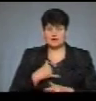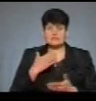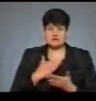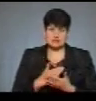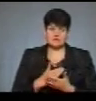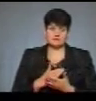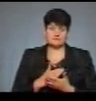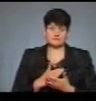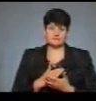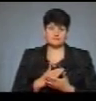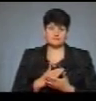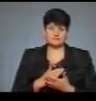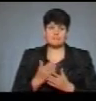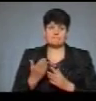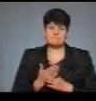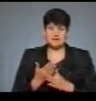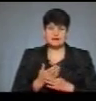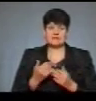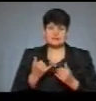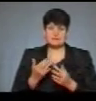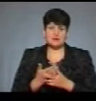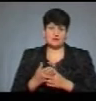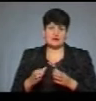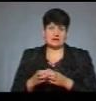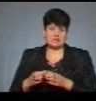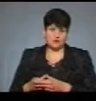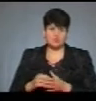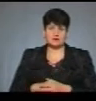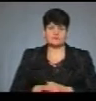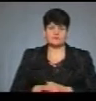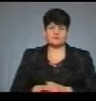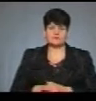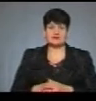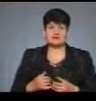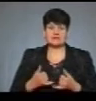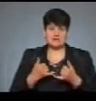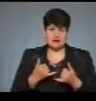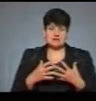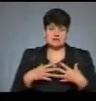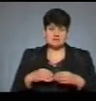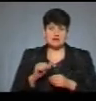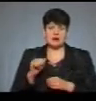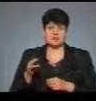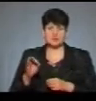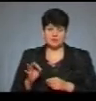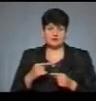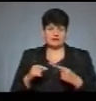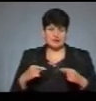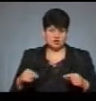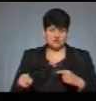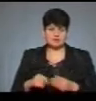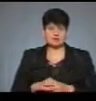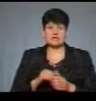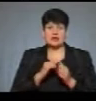певні пільги для пільгових категорій, для, звичайно, для сімей АТО і для інших. Тобто